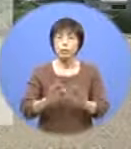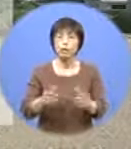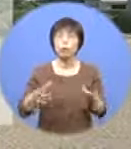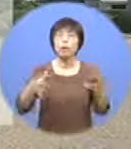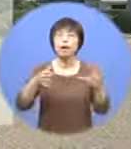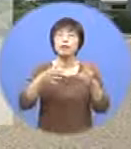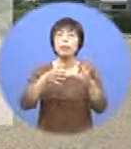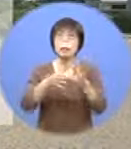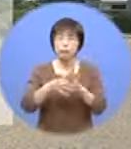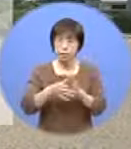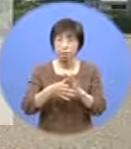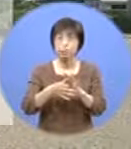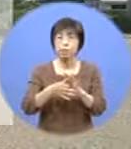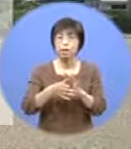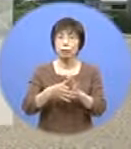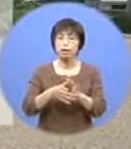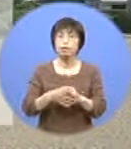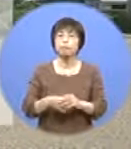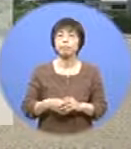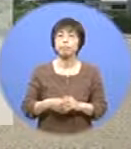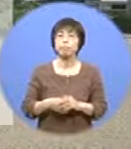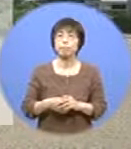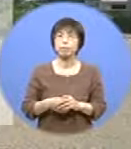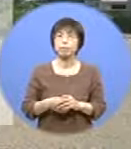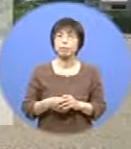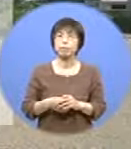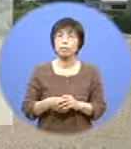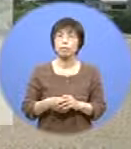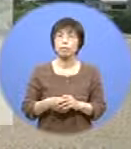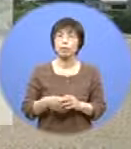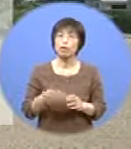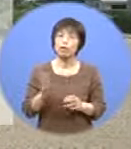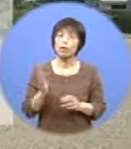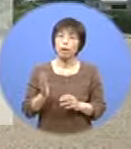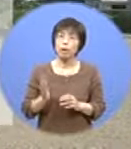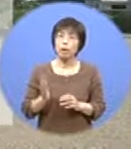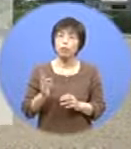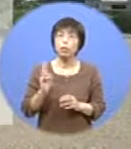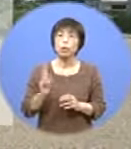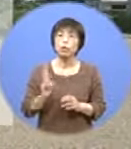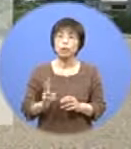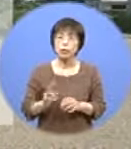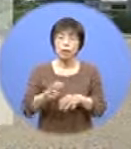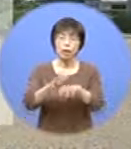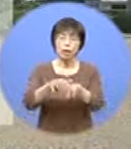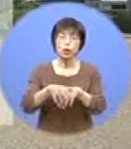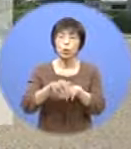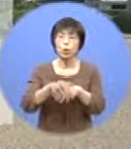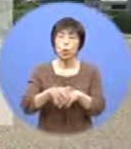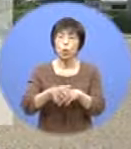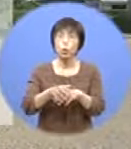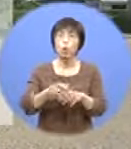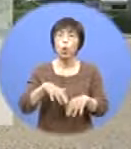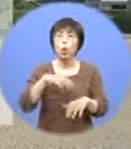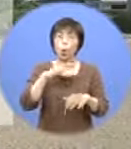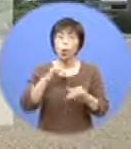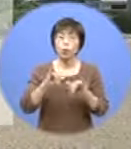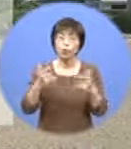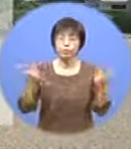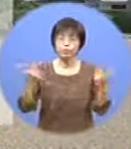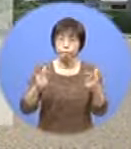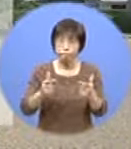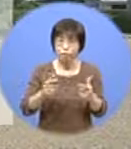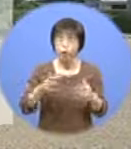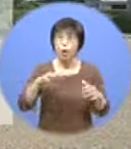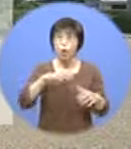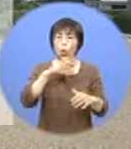ましてソフト事業にも取り組んでおります。そのソフト事業というのは、農村の過疎化や高齢化、混